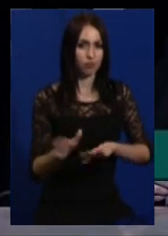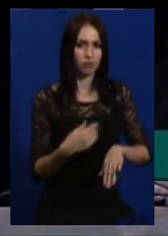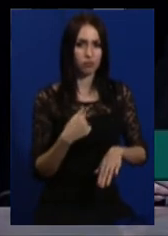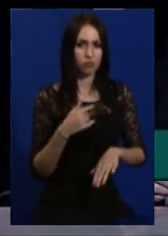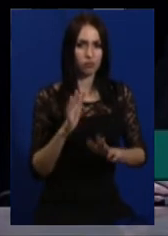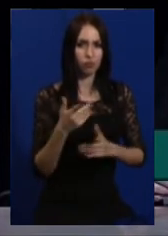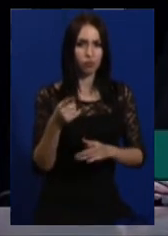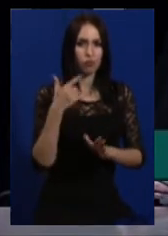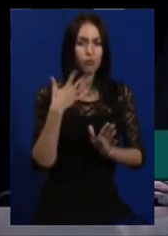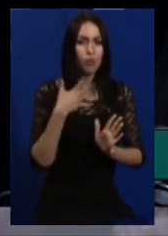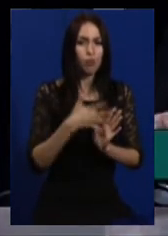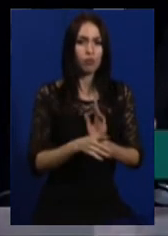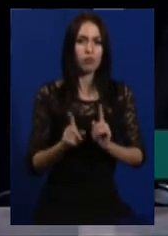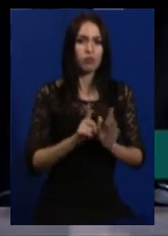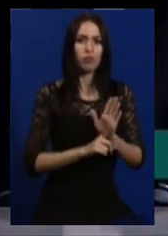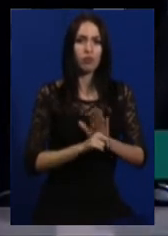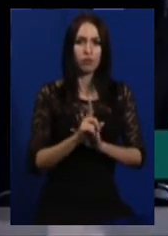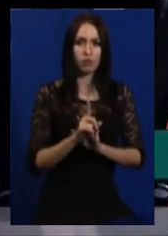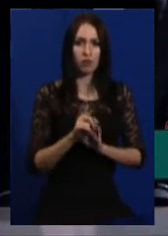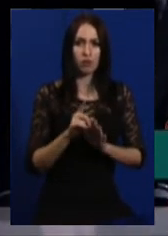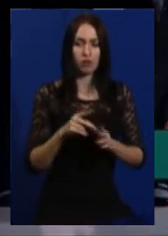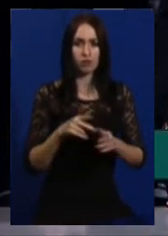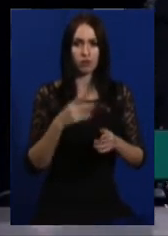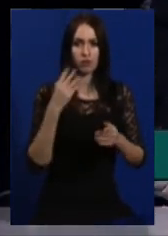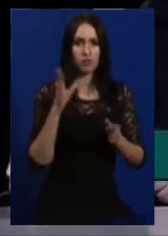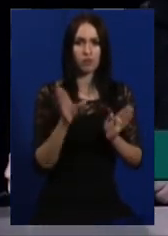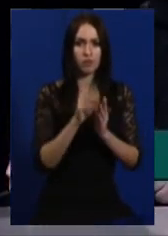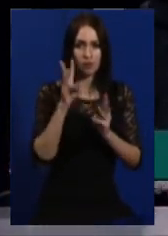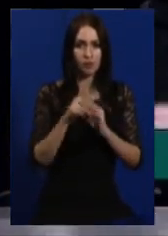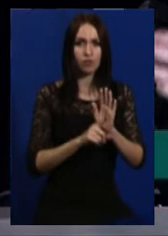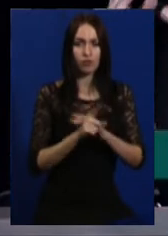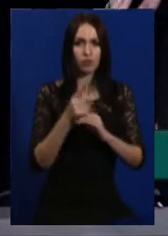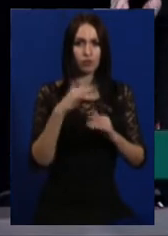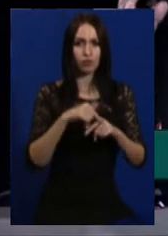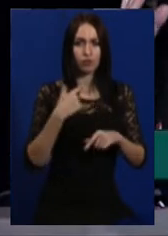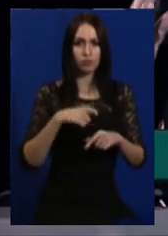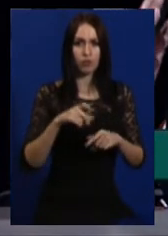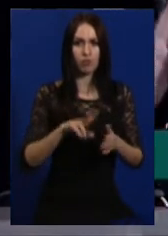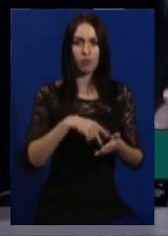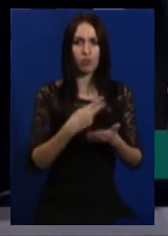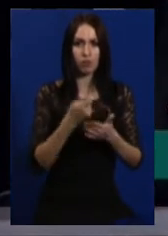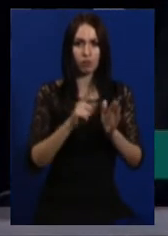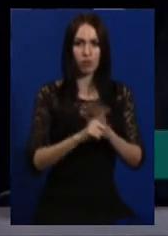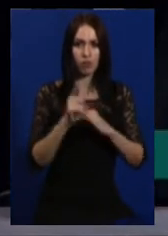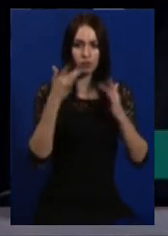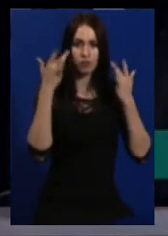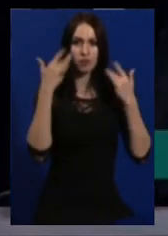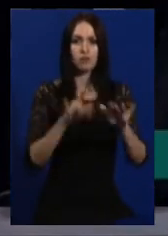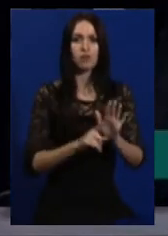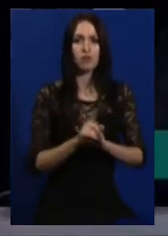что я начинаю валится вместе со штатива и копиры я теряю сознание потому что